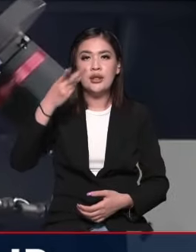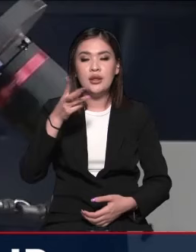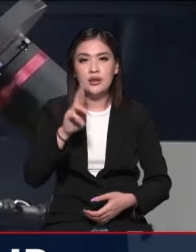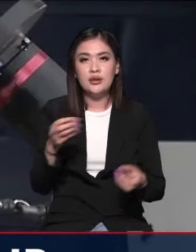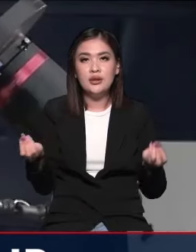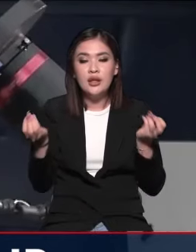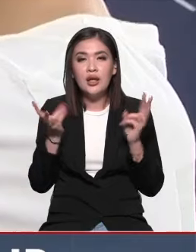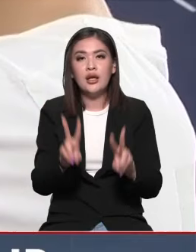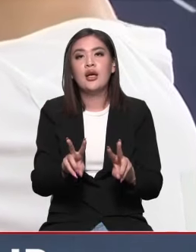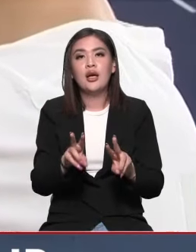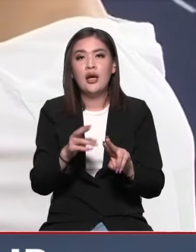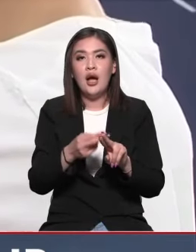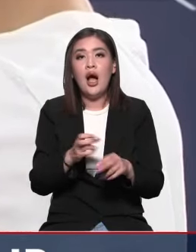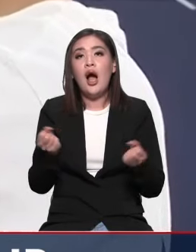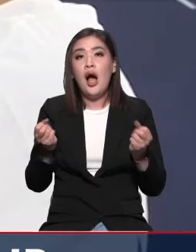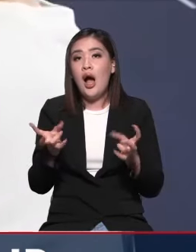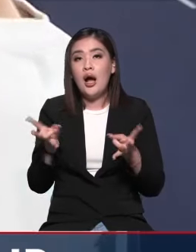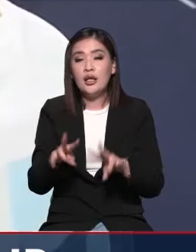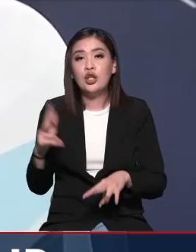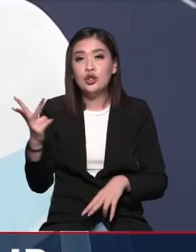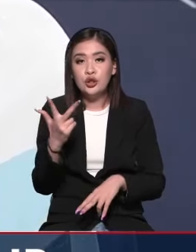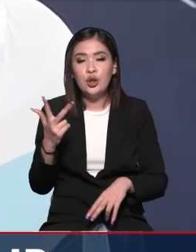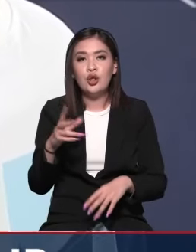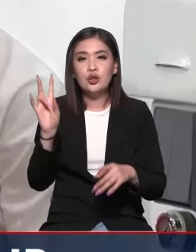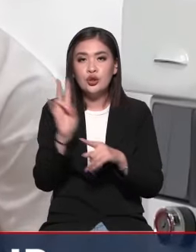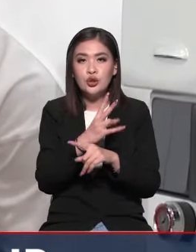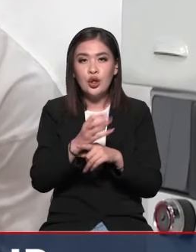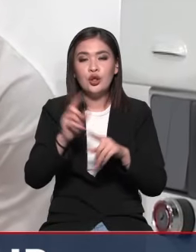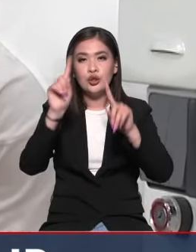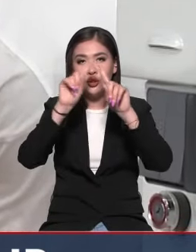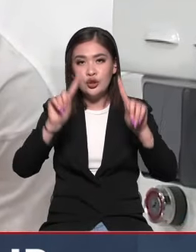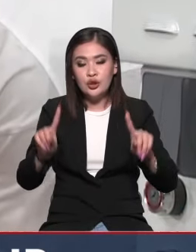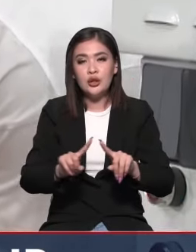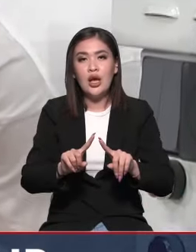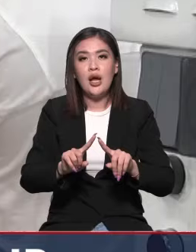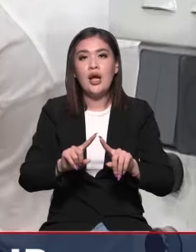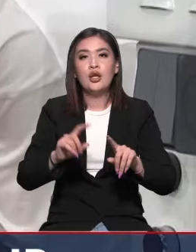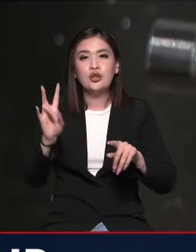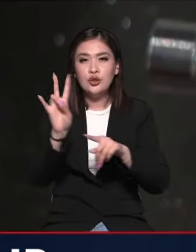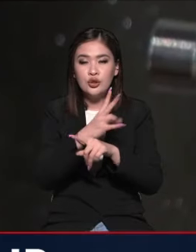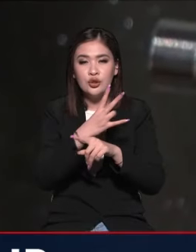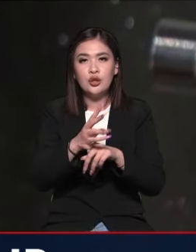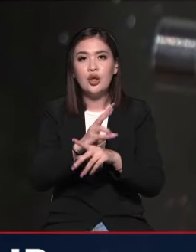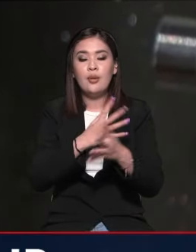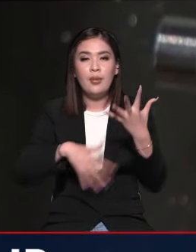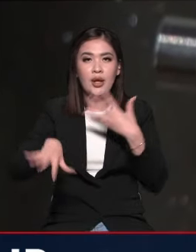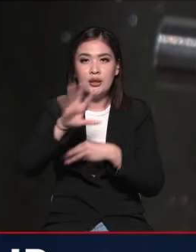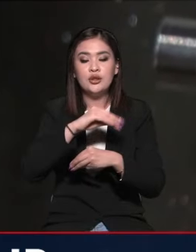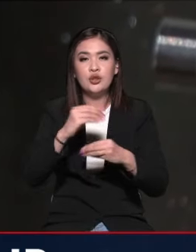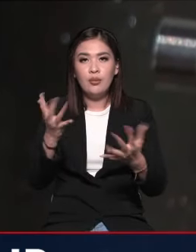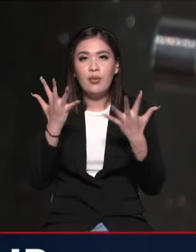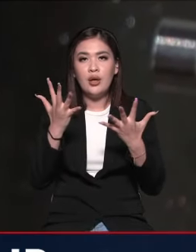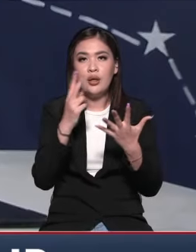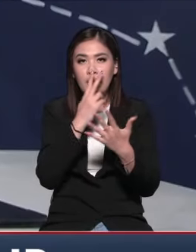арнай әзірленген. Қалған үшеуі жұлдыздардың, планеталардың және галактикалардың түнгі уақыттағы кескіндерін анық